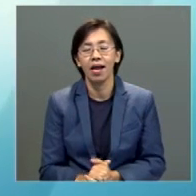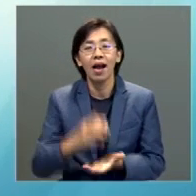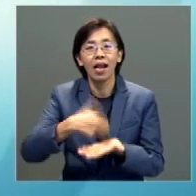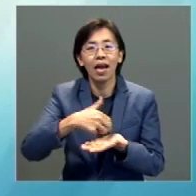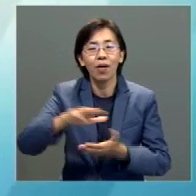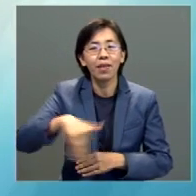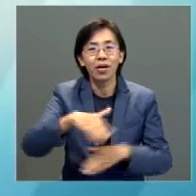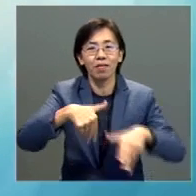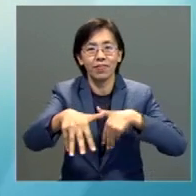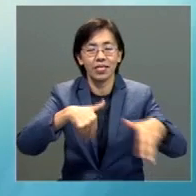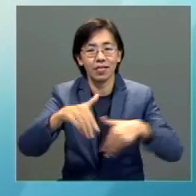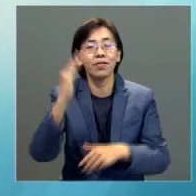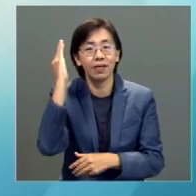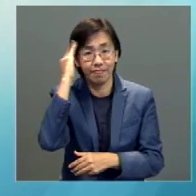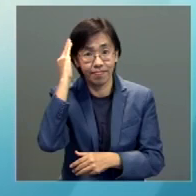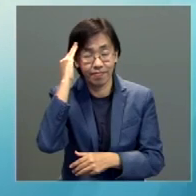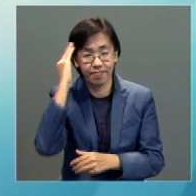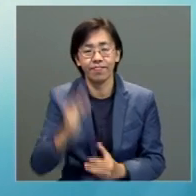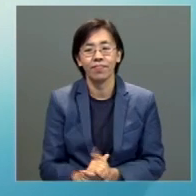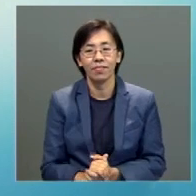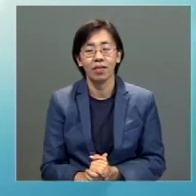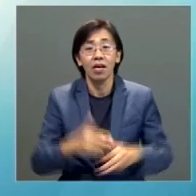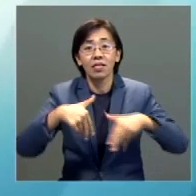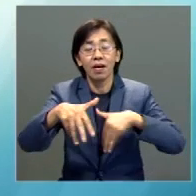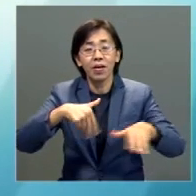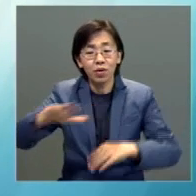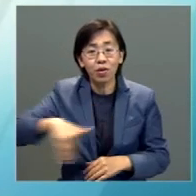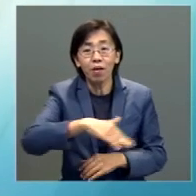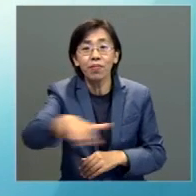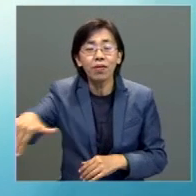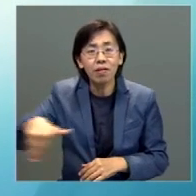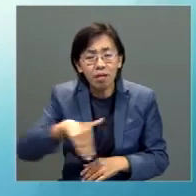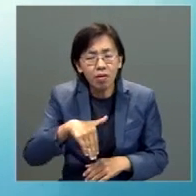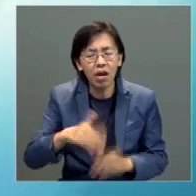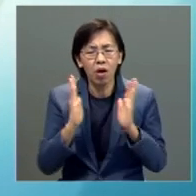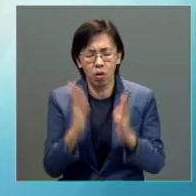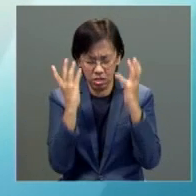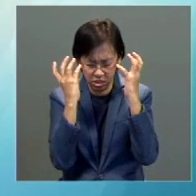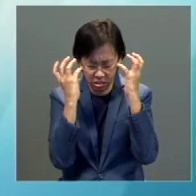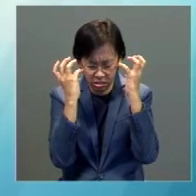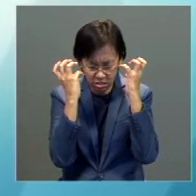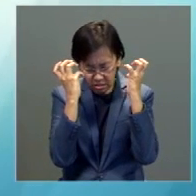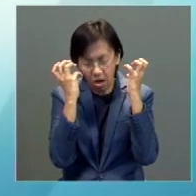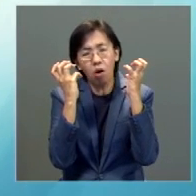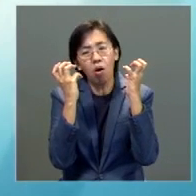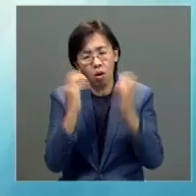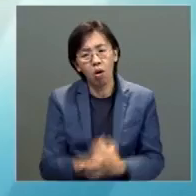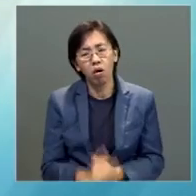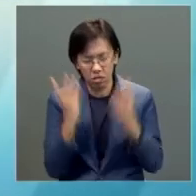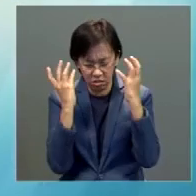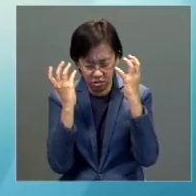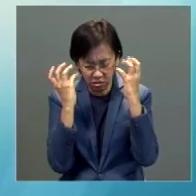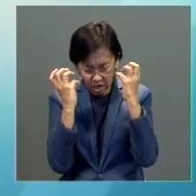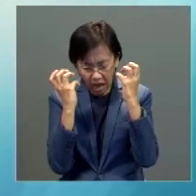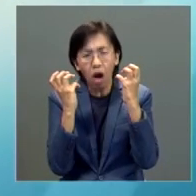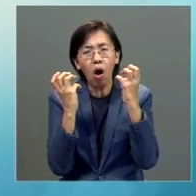ให้กับพี่น้องประชาชนได้ทราบด้วยนะครับส่วนพี่น้องประชาชนของเราเองนะครับหลายคนที่มีความเครียดต้องแสดงตัวออกมาแล้วก็ขอ